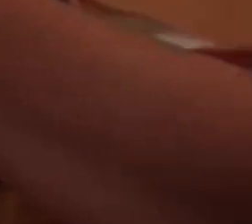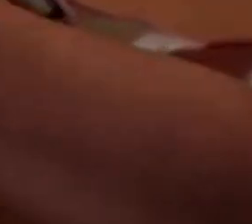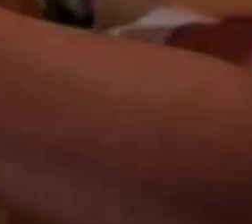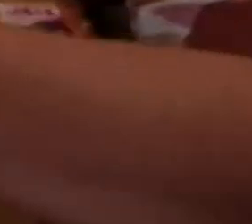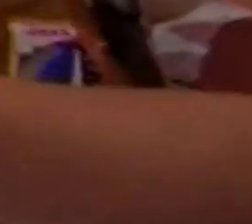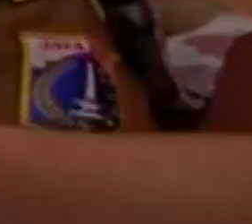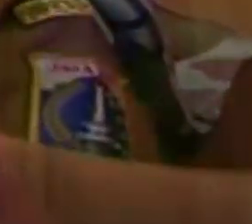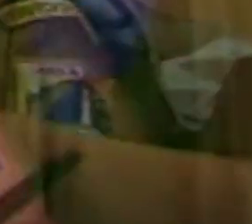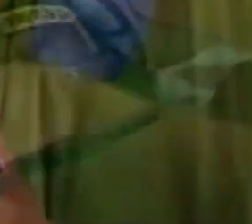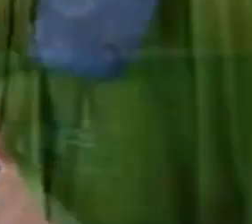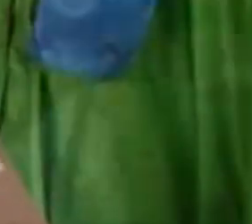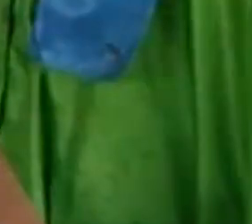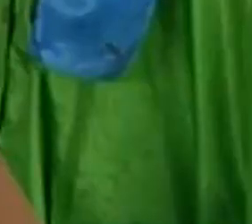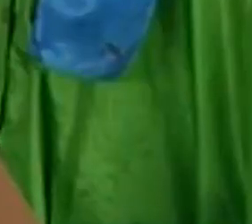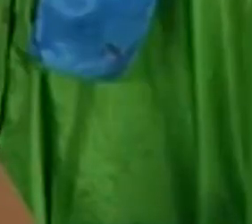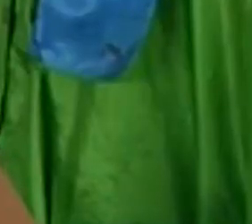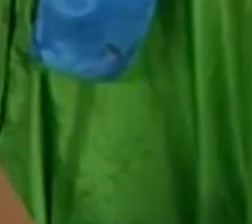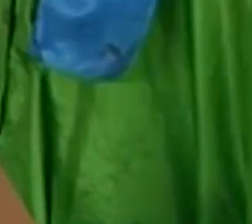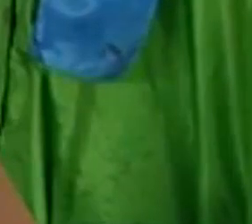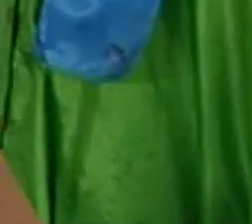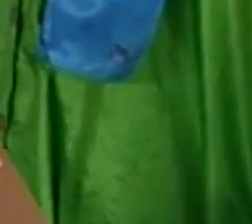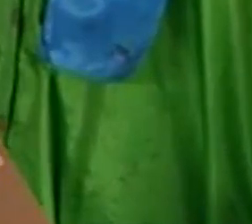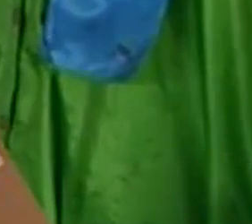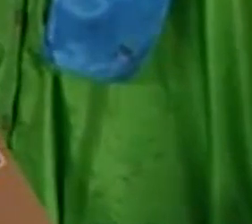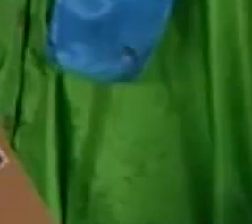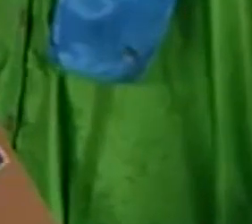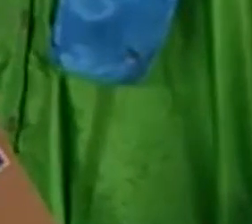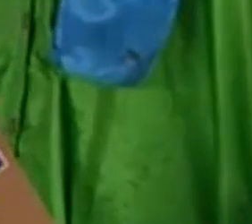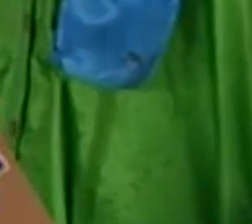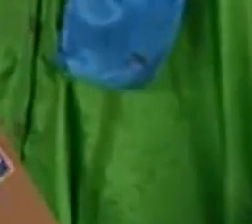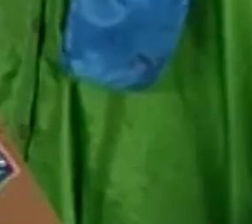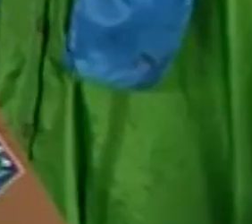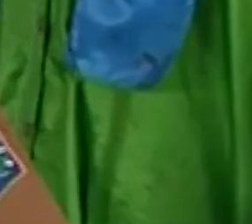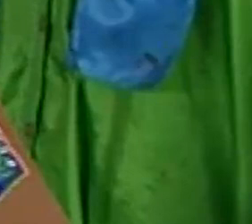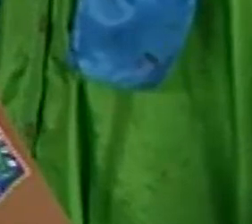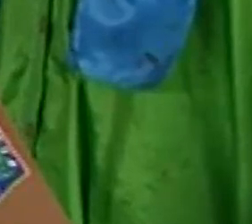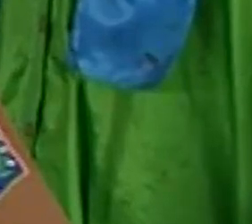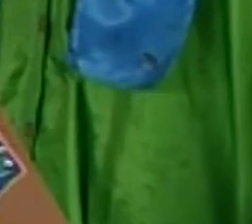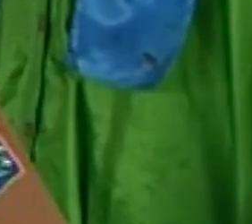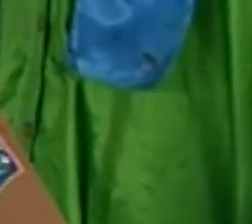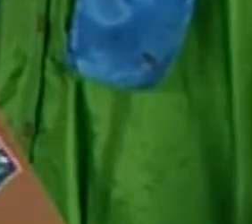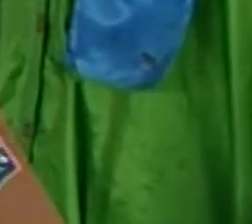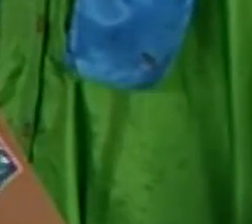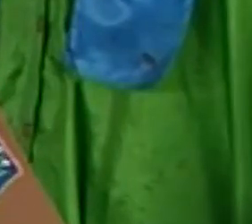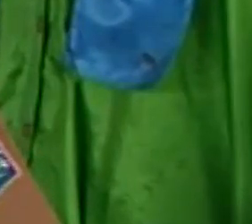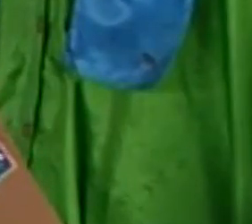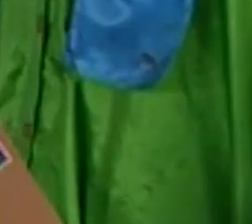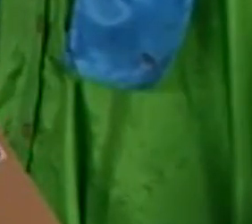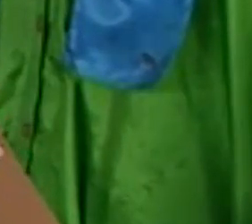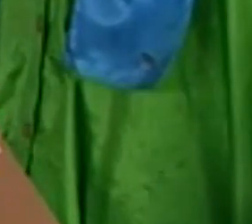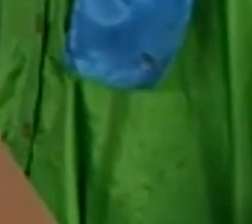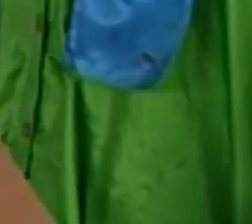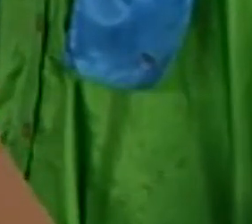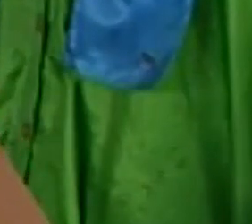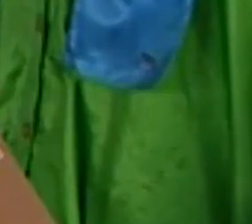data warga. Selesaikan, mungkin itu ada kesalahpahaman aja lah. Karena memang bagi yang ada namanya ya